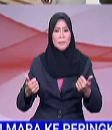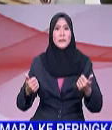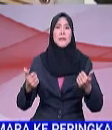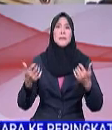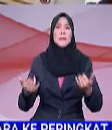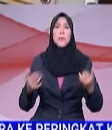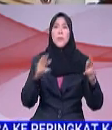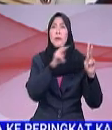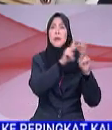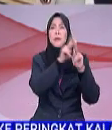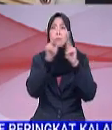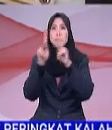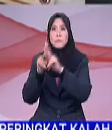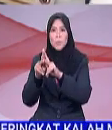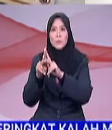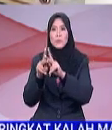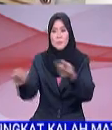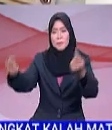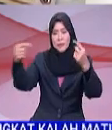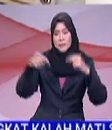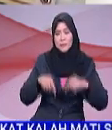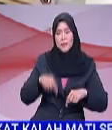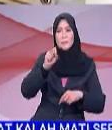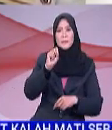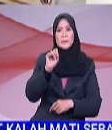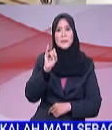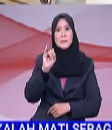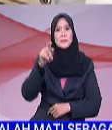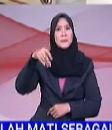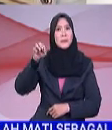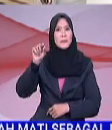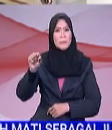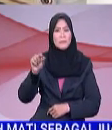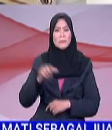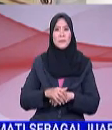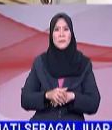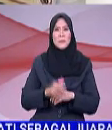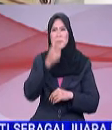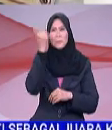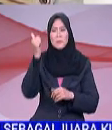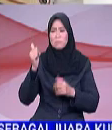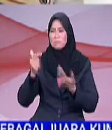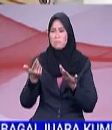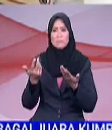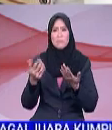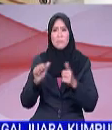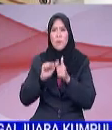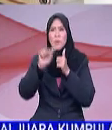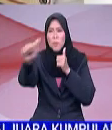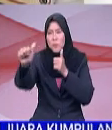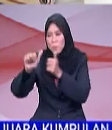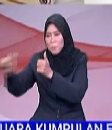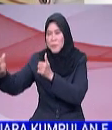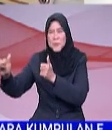kampung turun ke Sipitang lah, sebab lebih sukar kan orang kampung sebab makan masa yang lama.